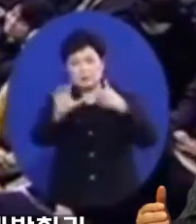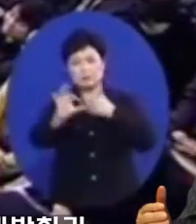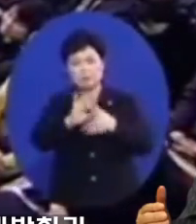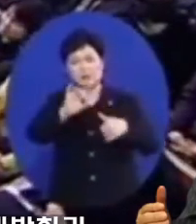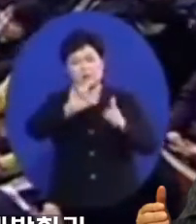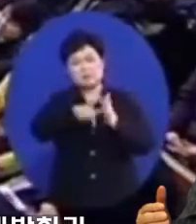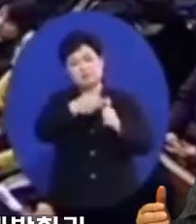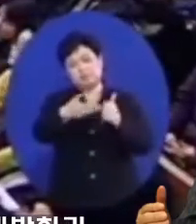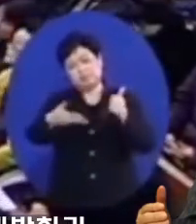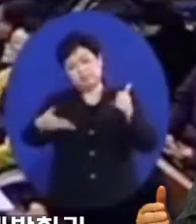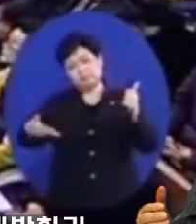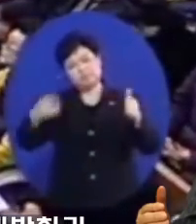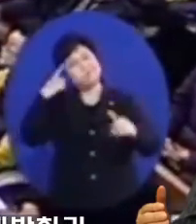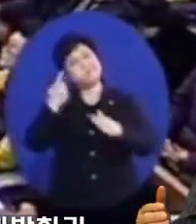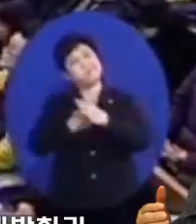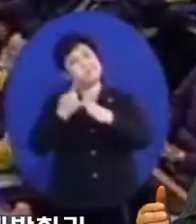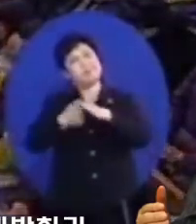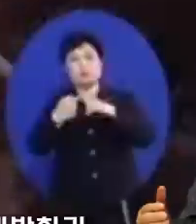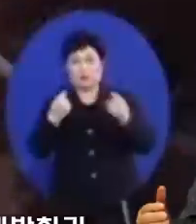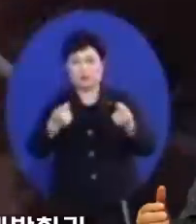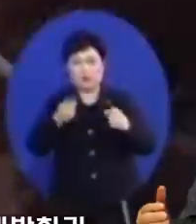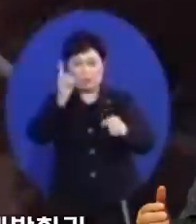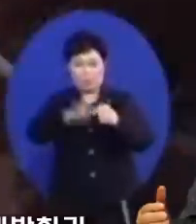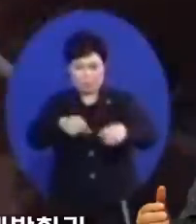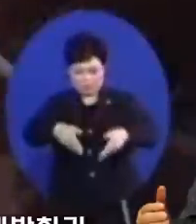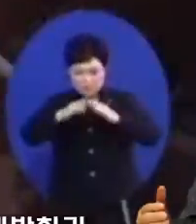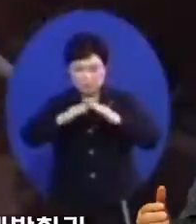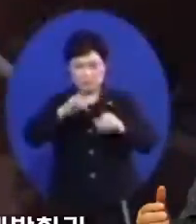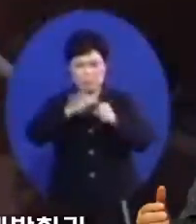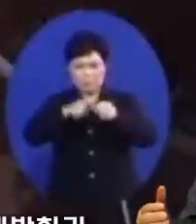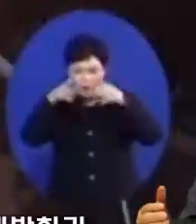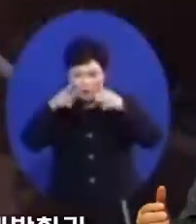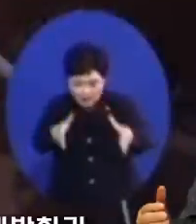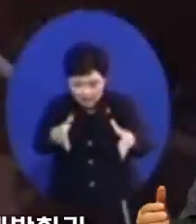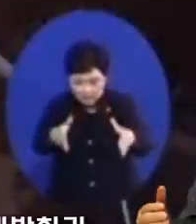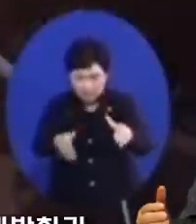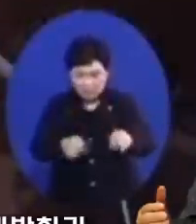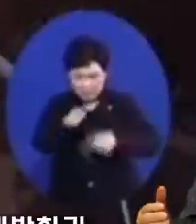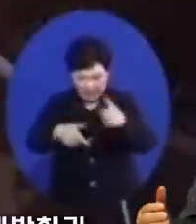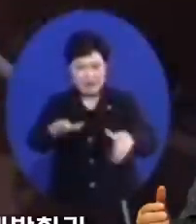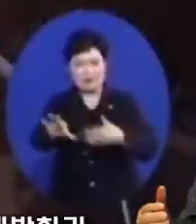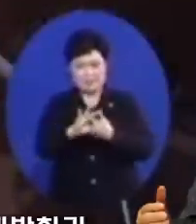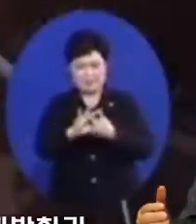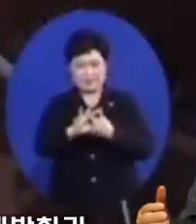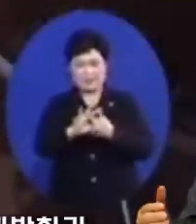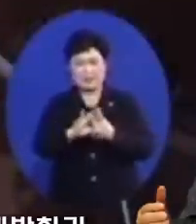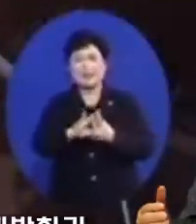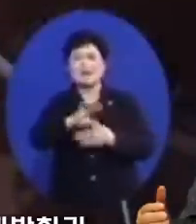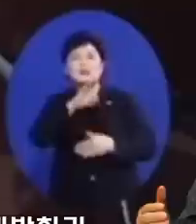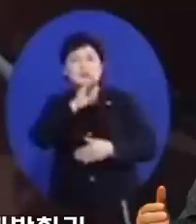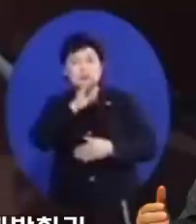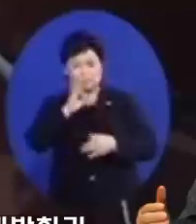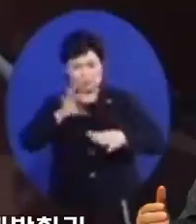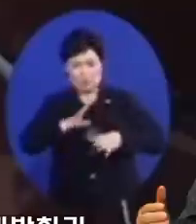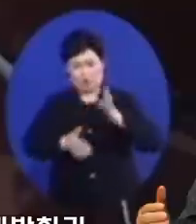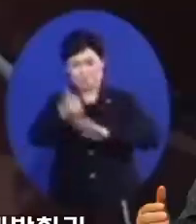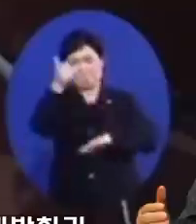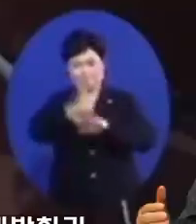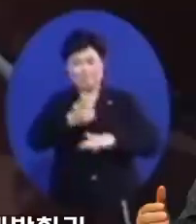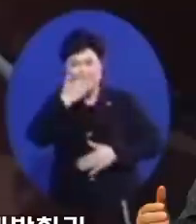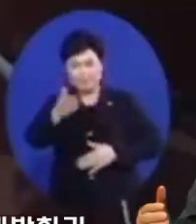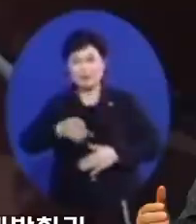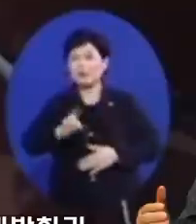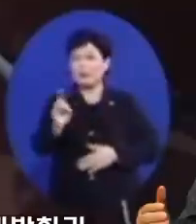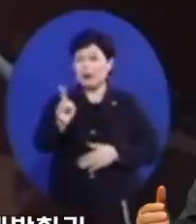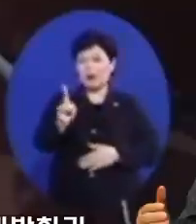세월만 보내는 것입니다. 목표를 세워서 그 목표를 향해서 나가면 굉장한 성과를 거둡니다.